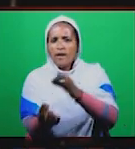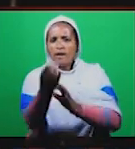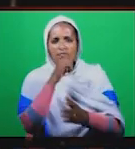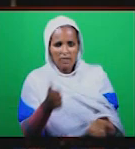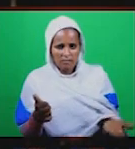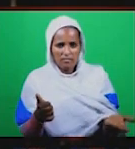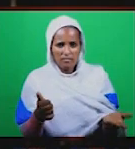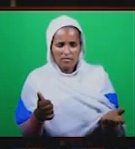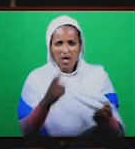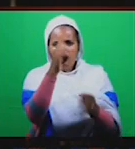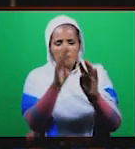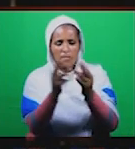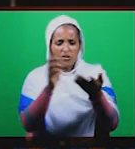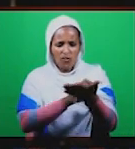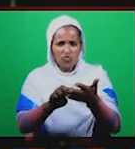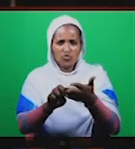አላቃጠሏችሁም።